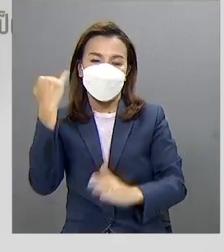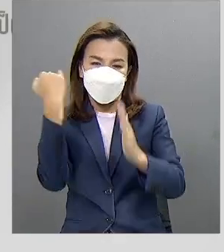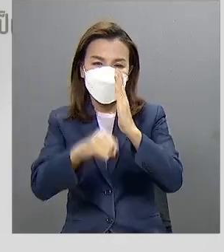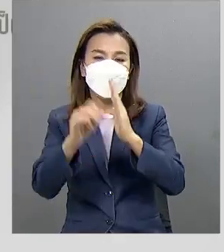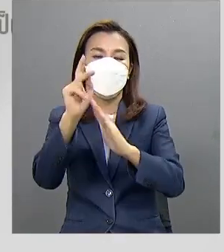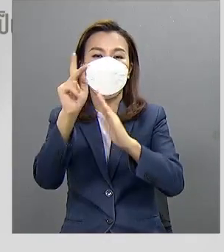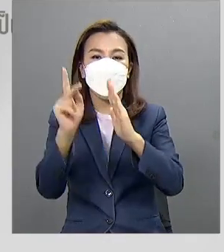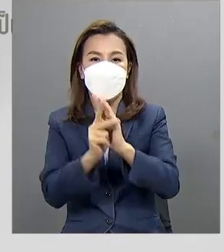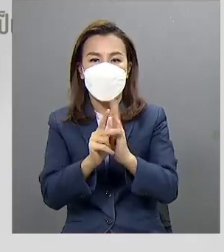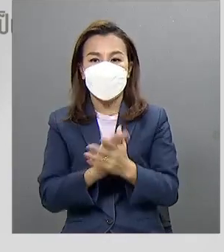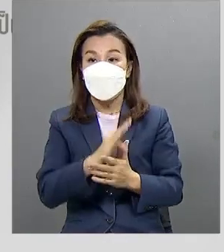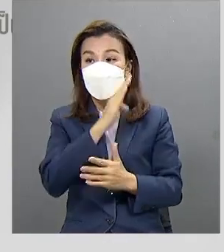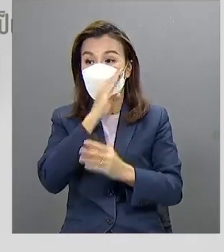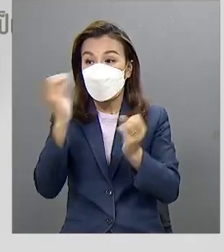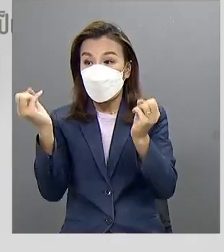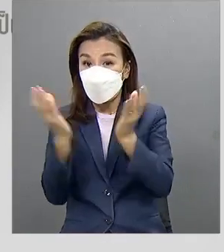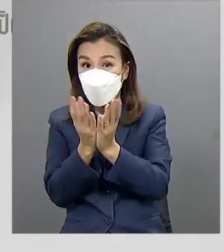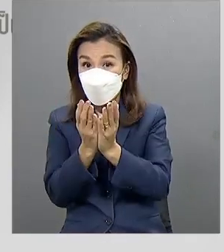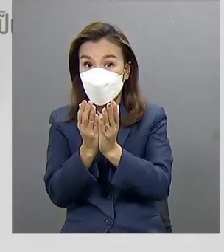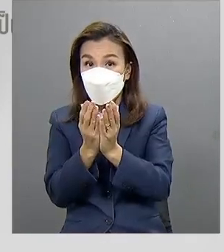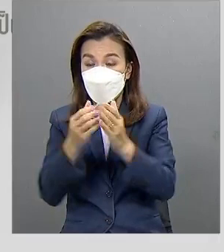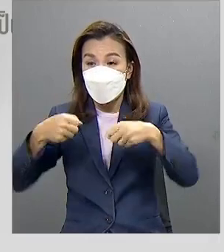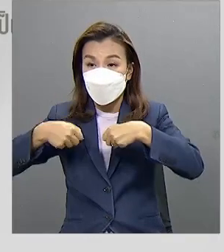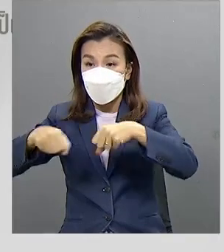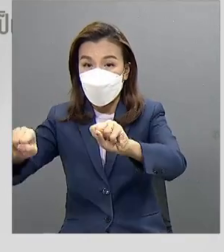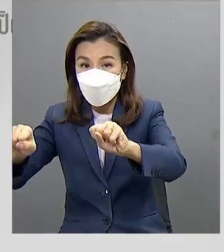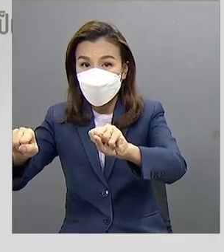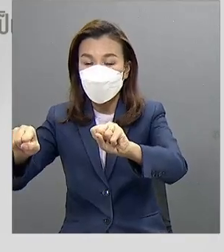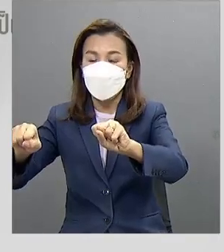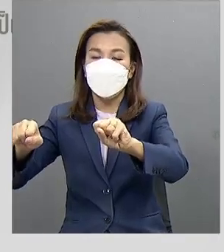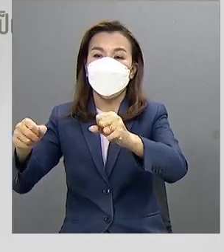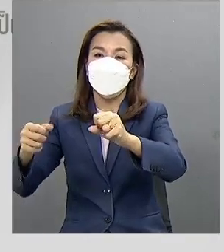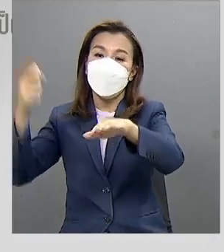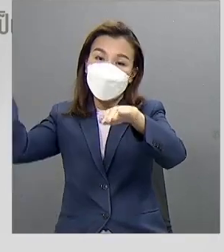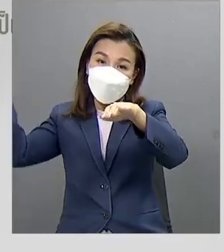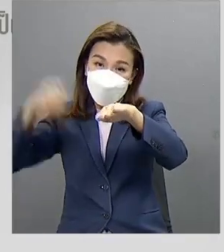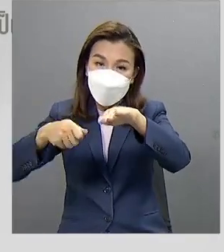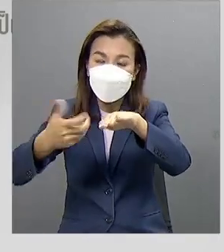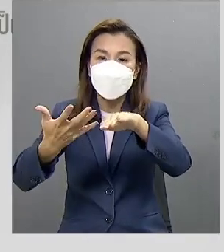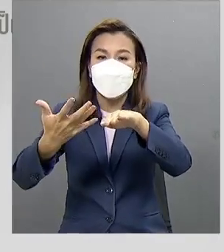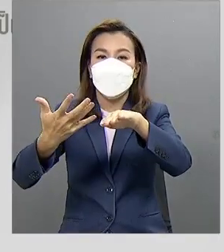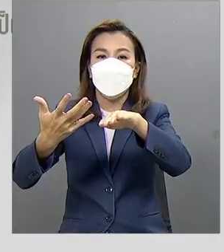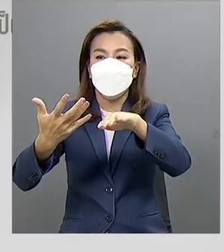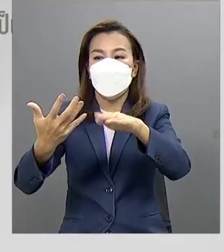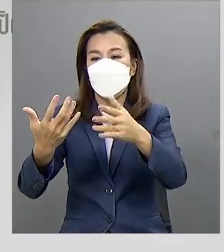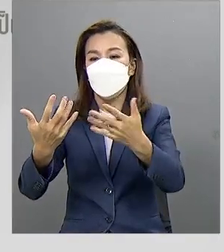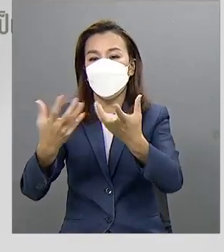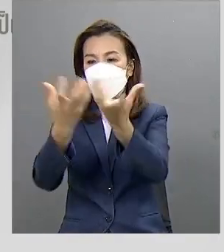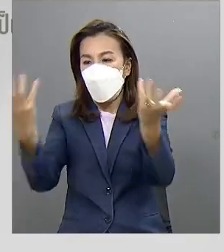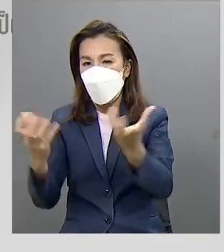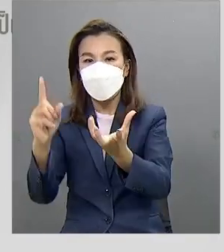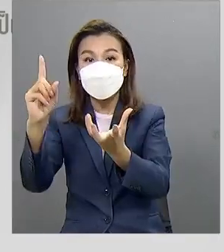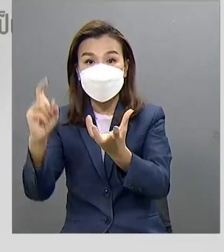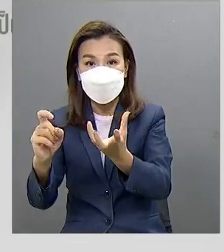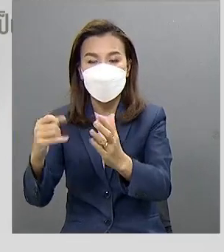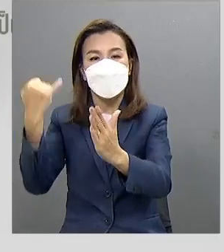ความเดือดร้อนรำคาญเกิดความเสียหายนะครับไปทุบรถเขาไปทำความเสียหายอะไรให้เขาอันนี้เขาเรียกว่าเป็นความผิดทางแพ่งนะครับ